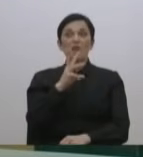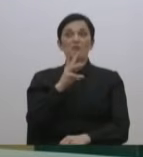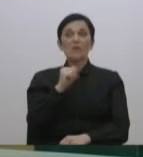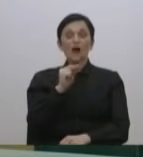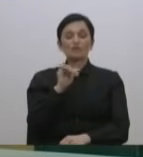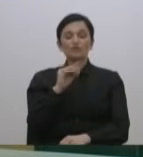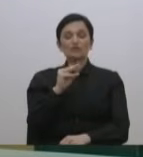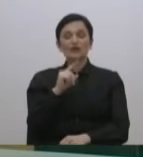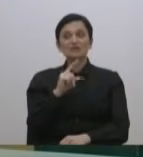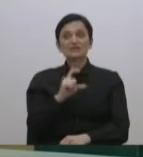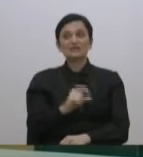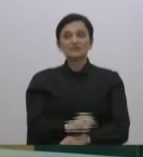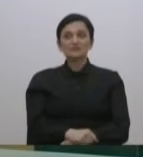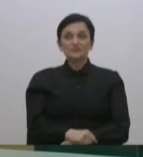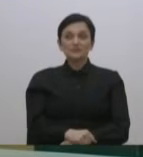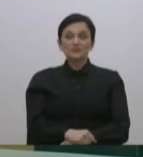მაჭუტაძე.